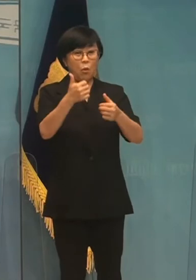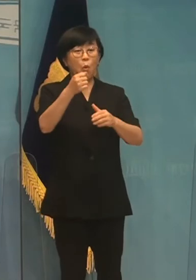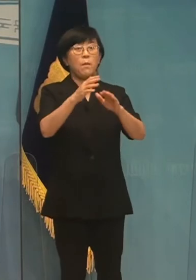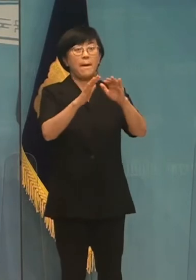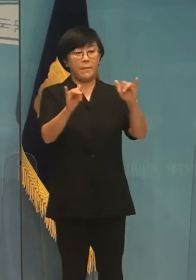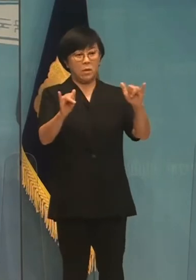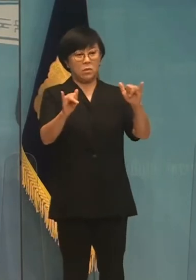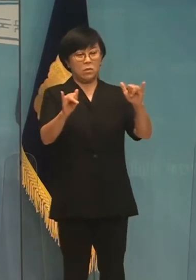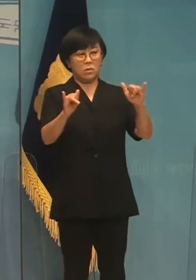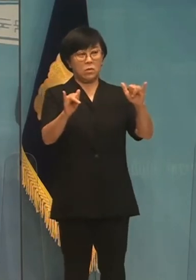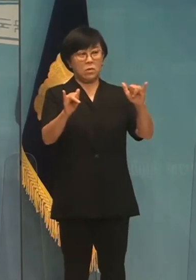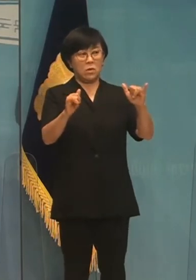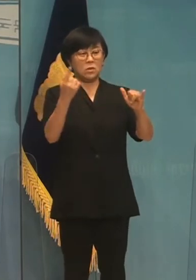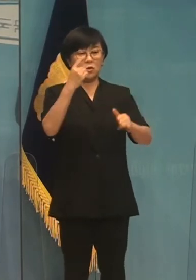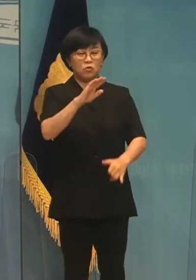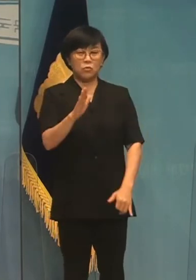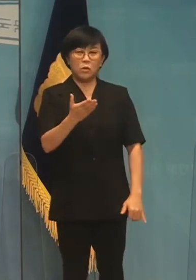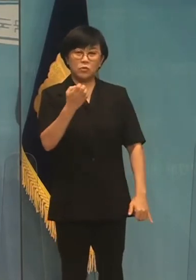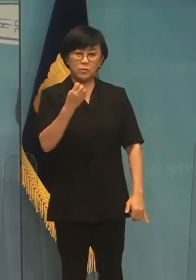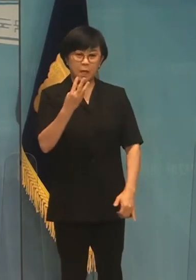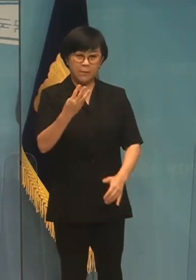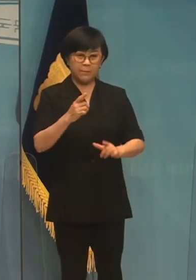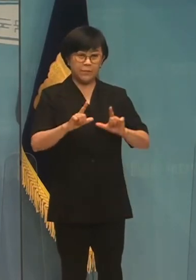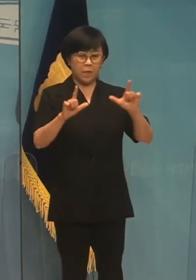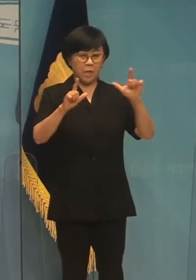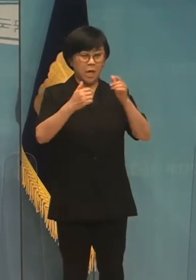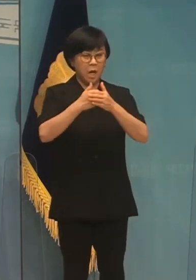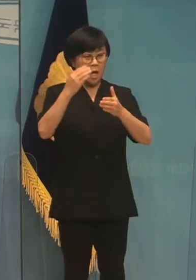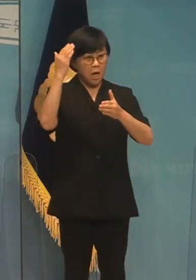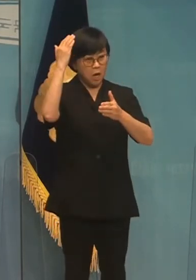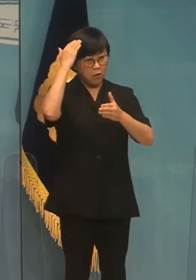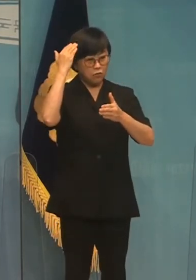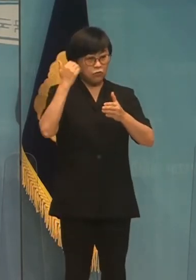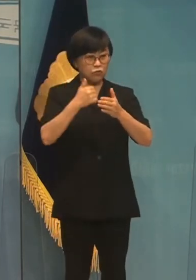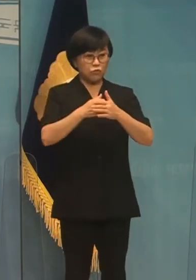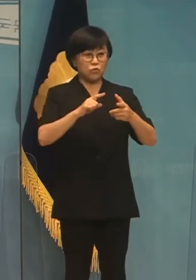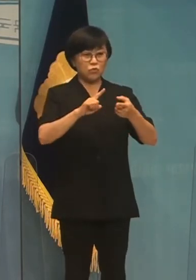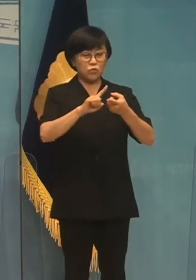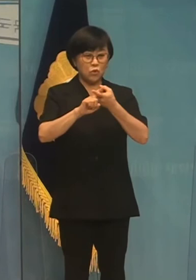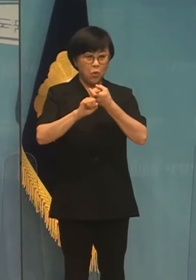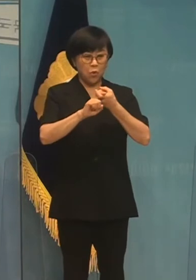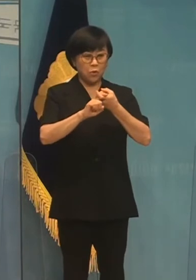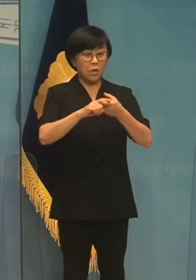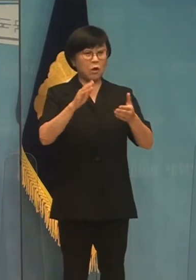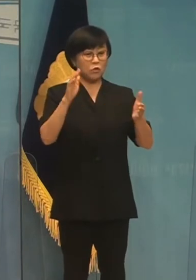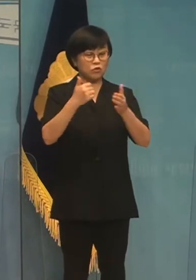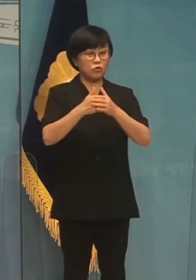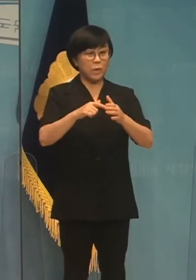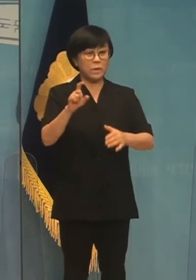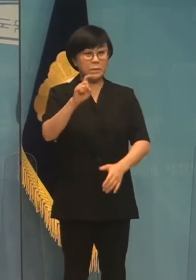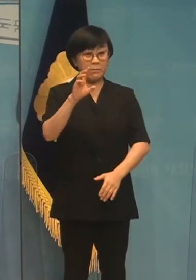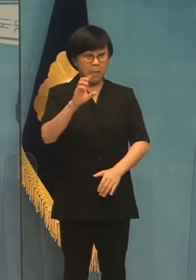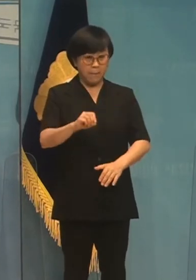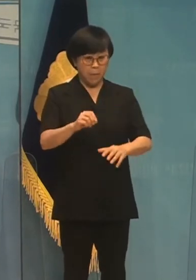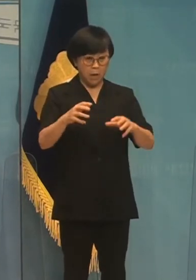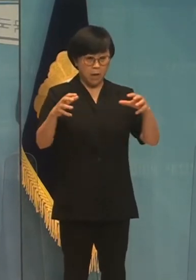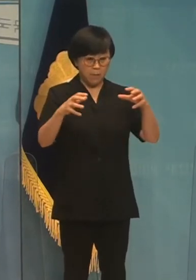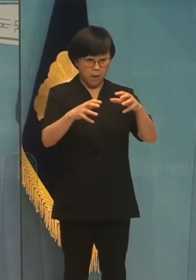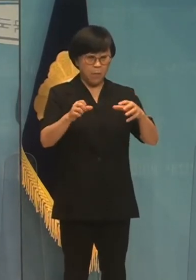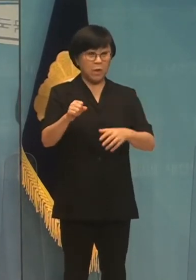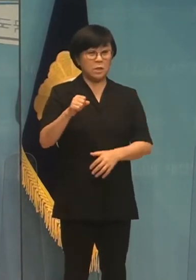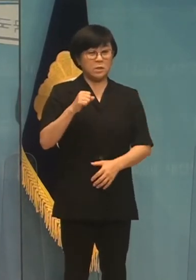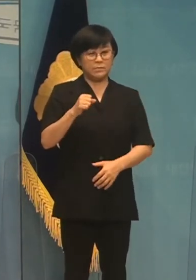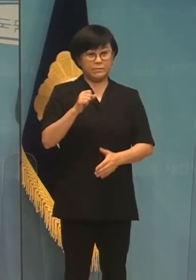명, 1993년 한총련 출범식에 10만 명을 모으며 위력을